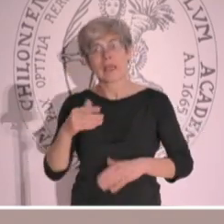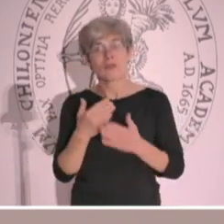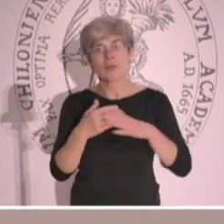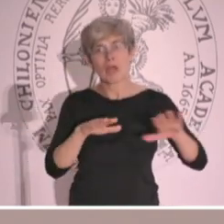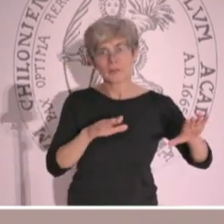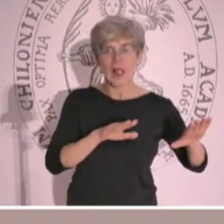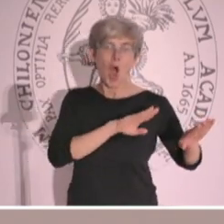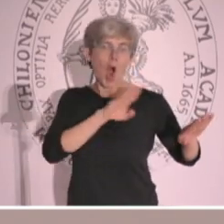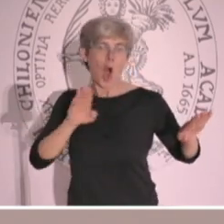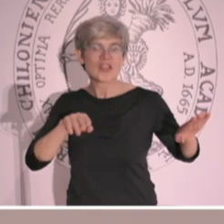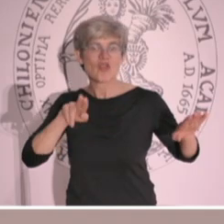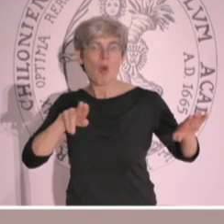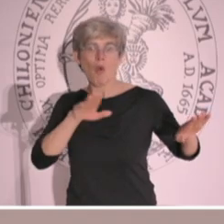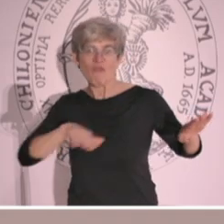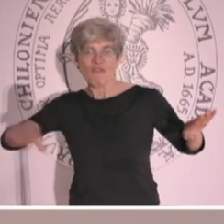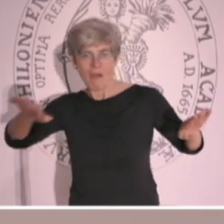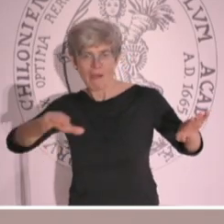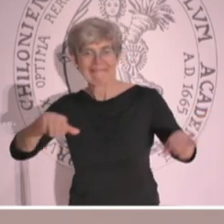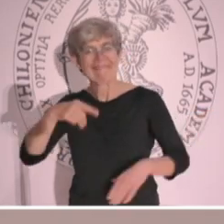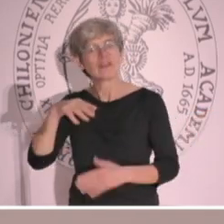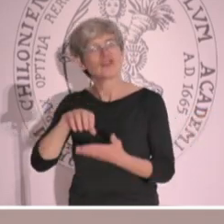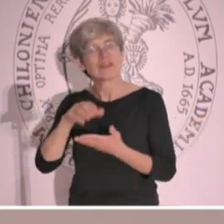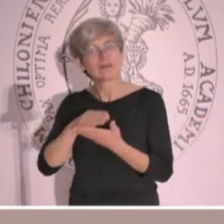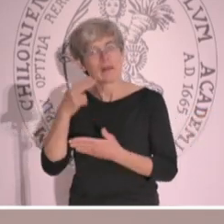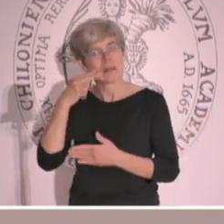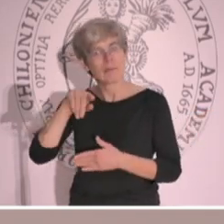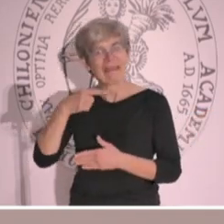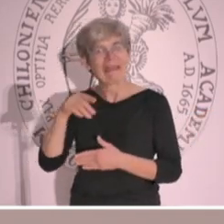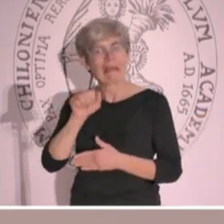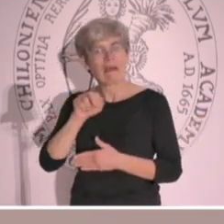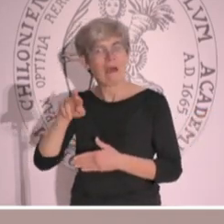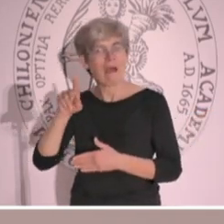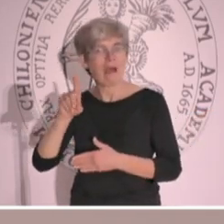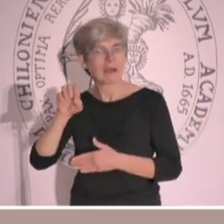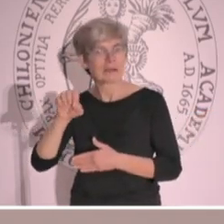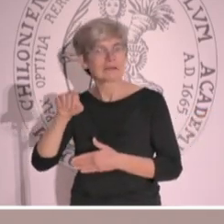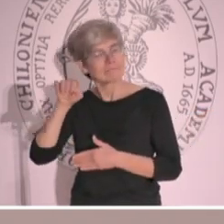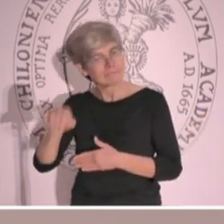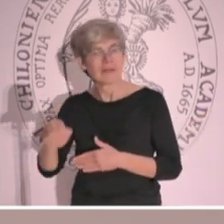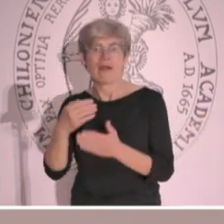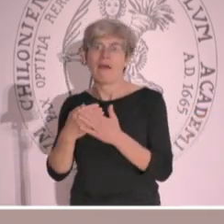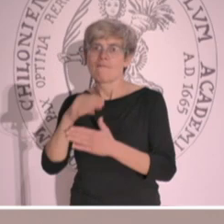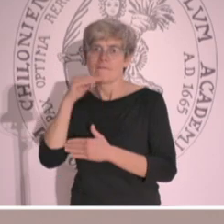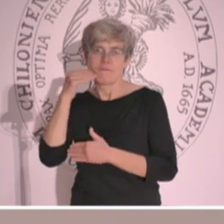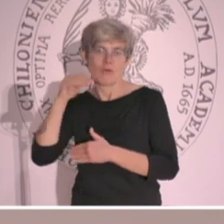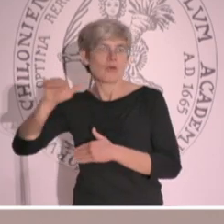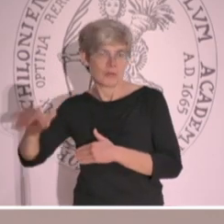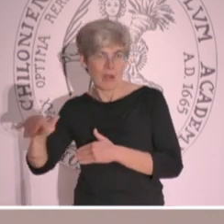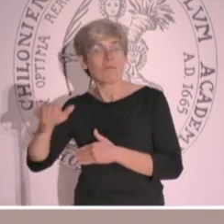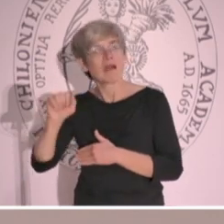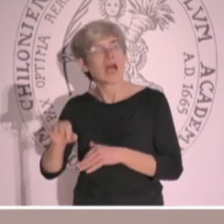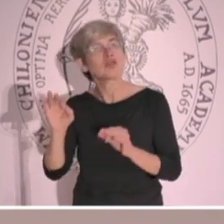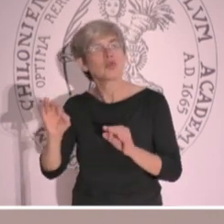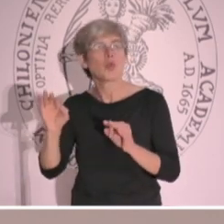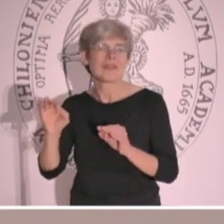in den nächsten Jahren, oder in der Wiek oder auch in anderen Teilen von Kiel sehr, sehr gut zu Hause sein. Wie gesagt, Sie sind überall sehr,